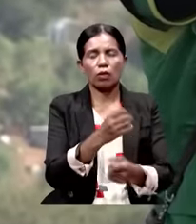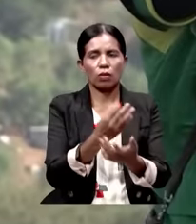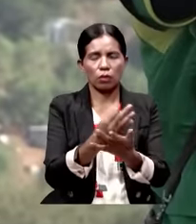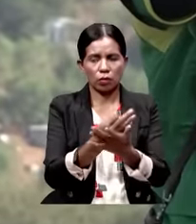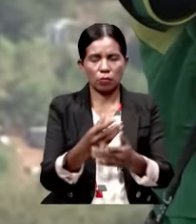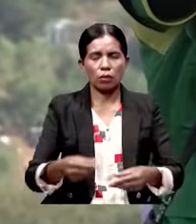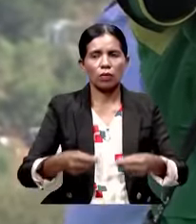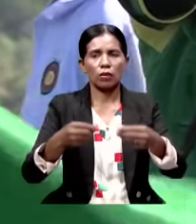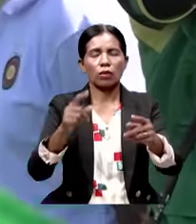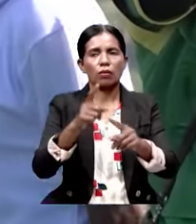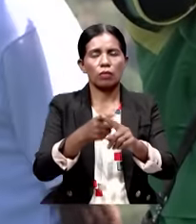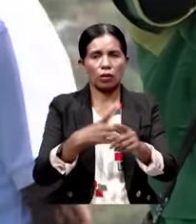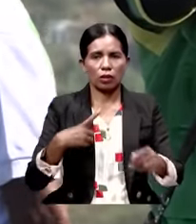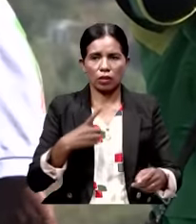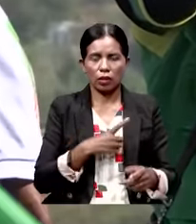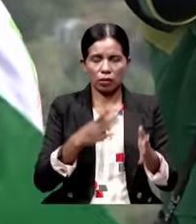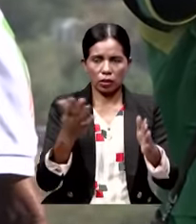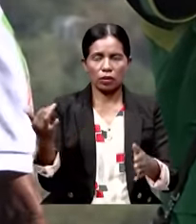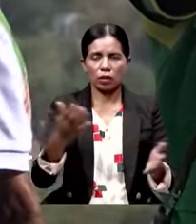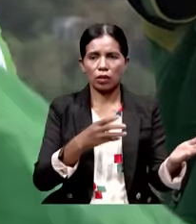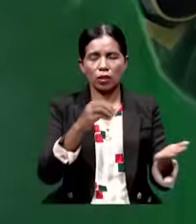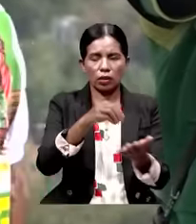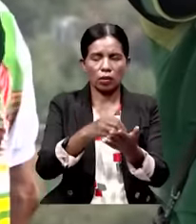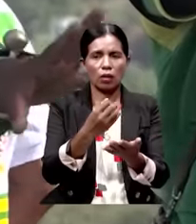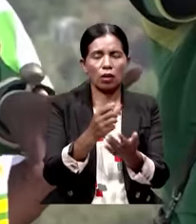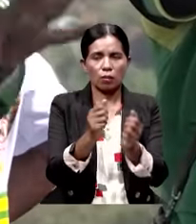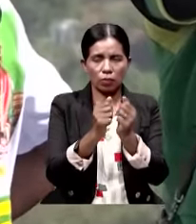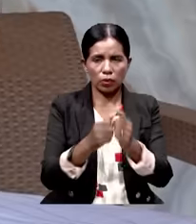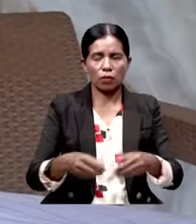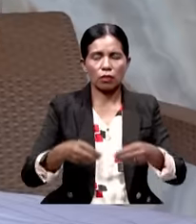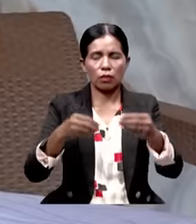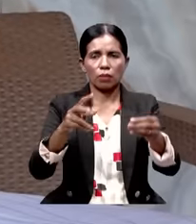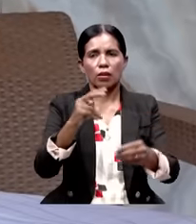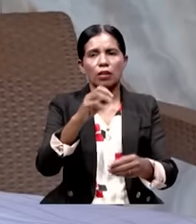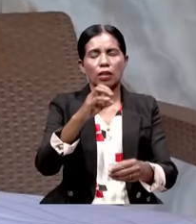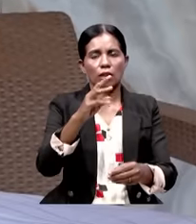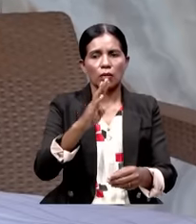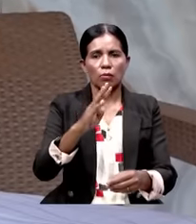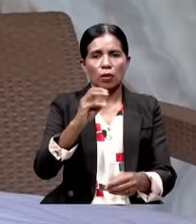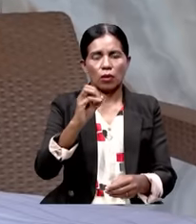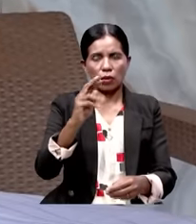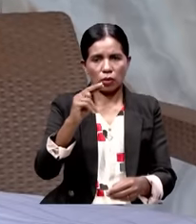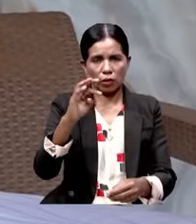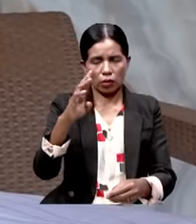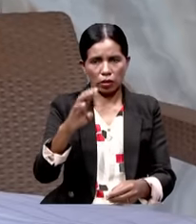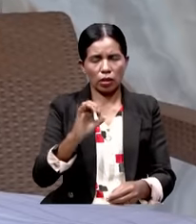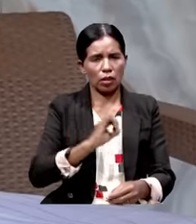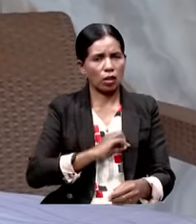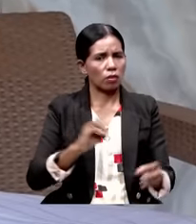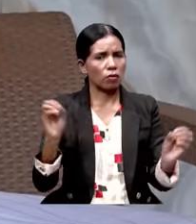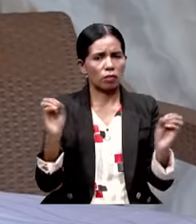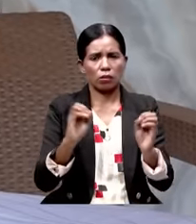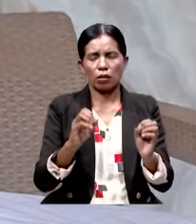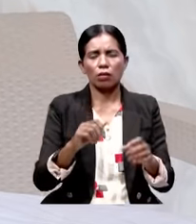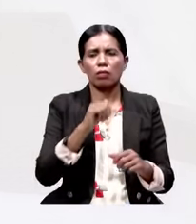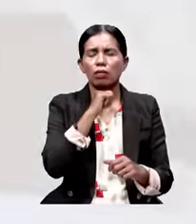subvenção de bekada fulan deputado Sira Hatama tau hamutu kia bancada fo fali ba na Imori. Hau ladung gosta